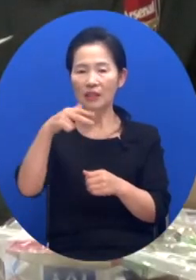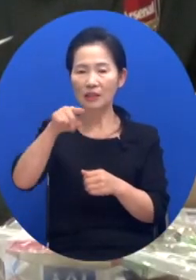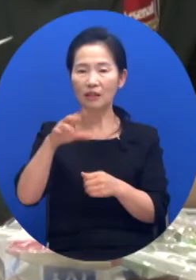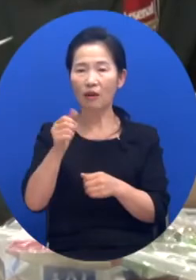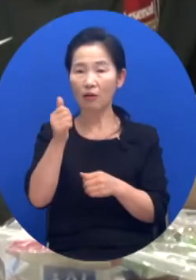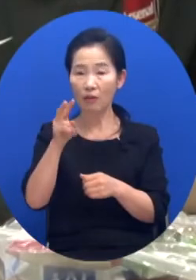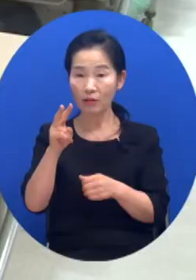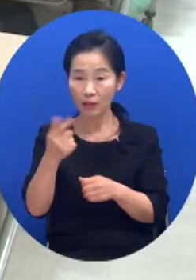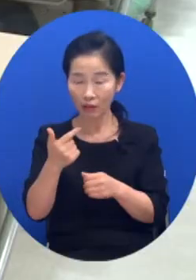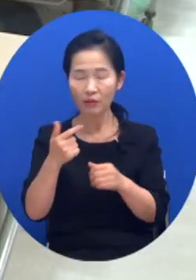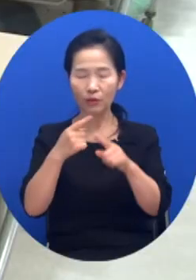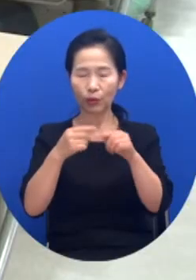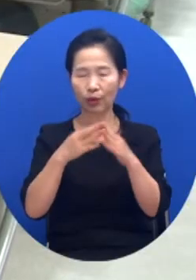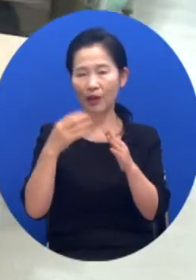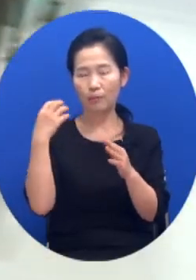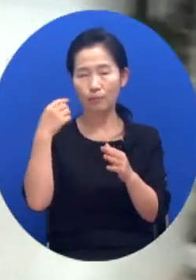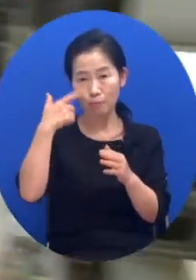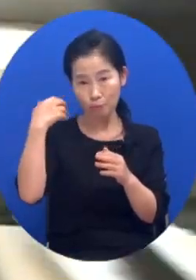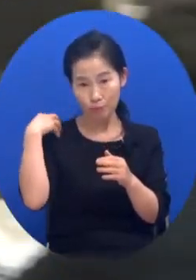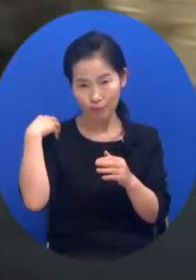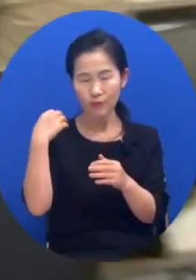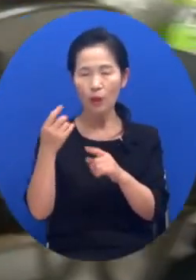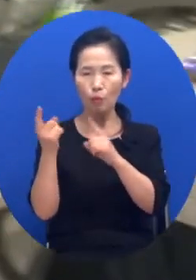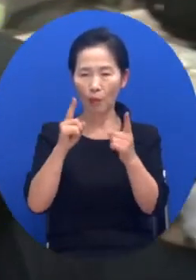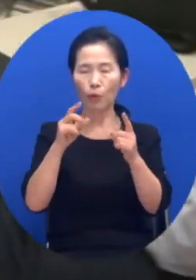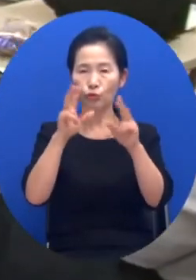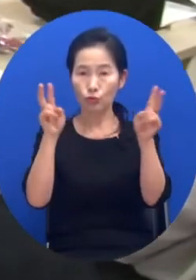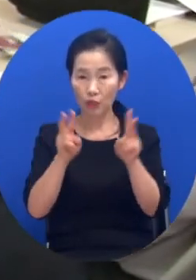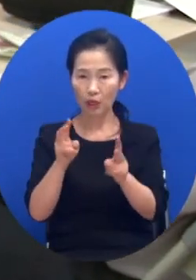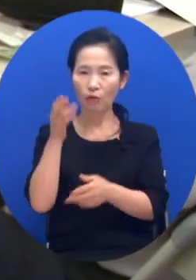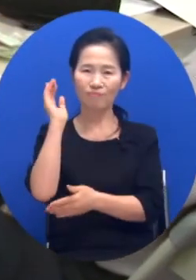회복을 위한 교육 목회 등을 주제로 메시지를 전했습니다